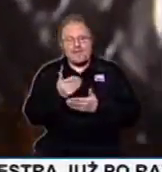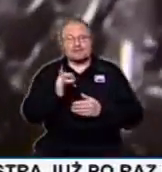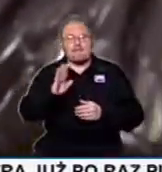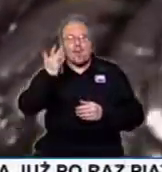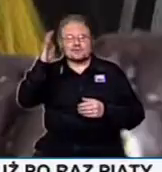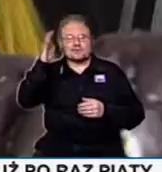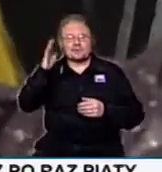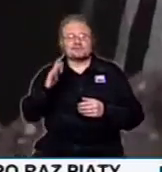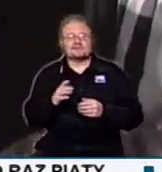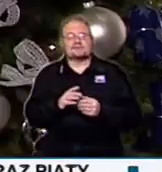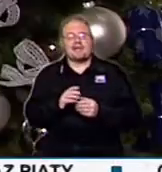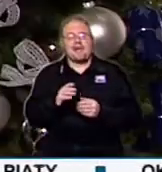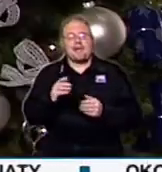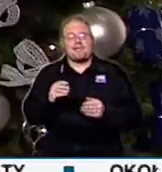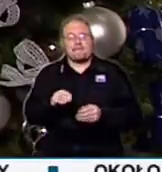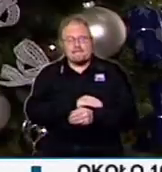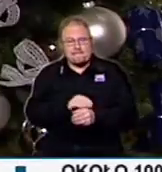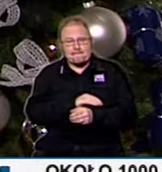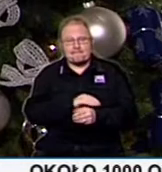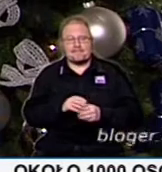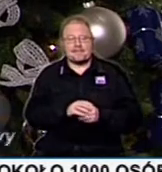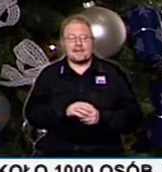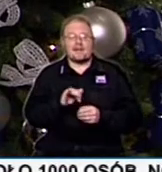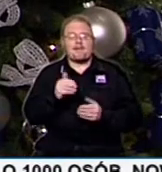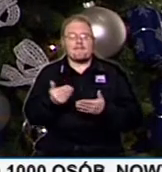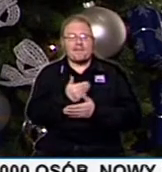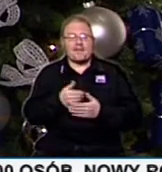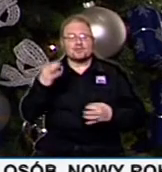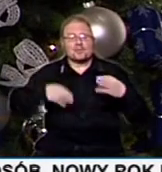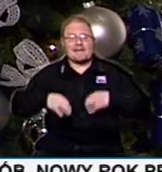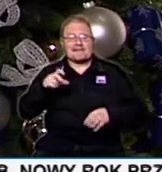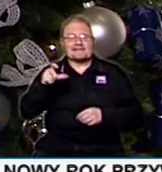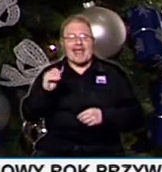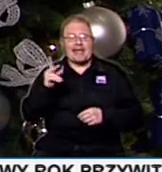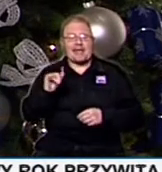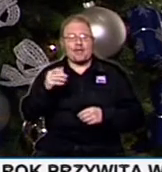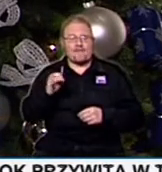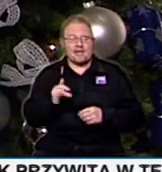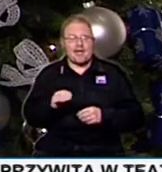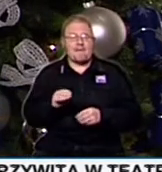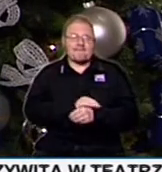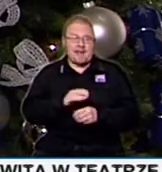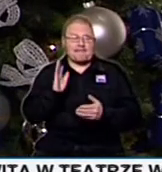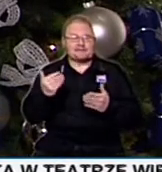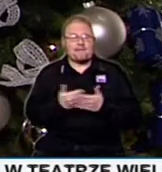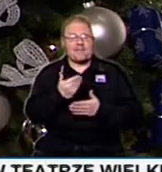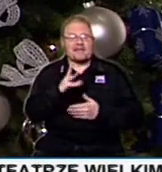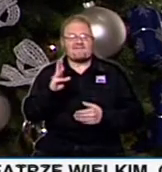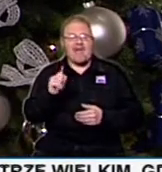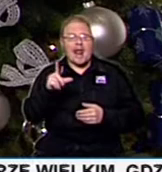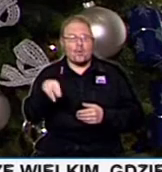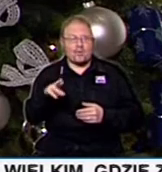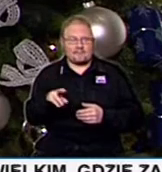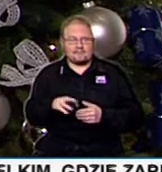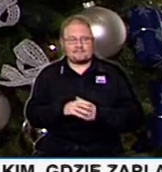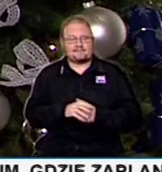panów taliowane marynarki. Będą modne sukienki cekinowe. Oprócz tego modnym materiałem jest welur, więc na pewno dużo pań się zdecyduje